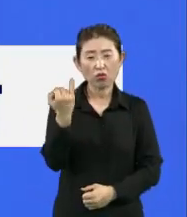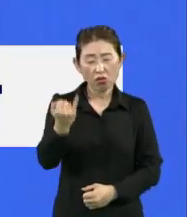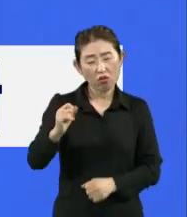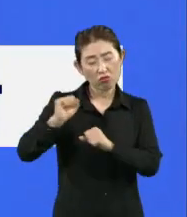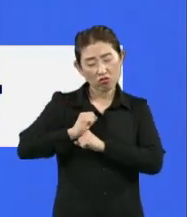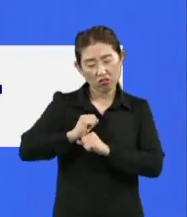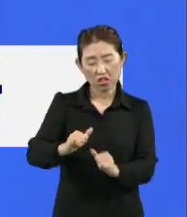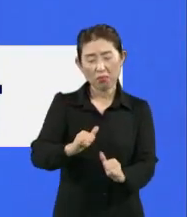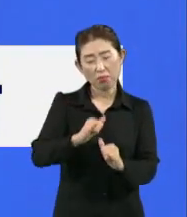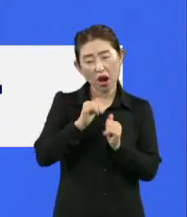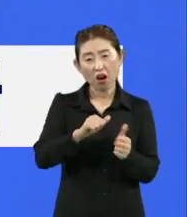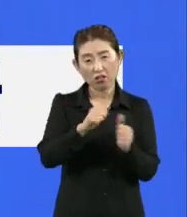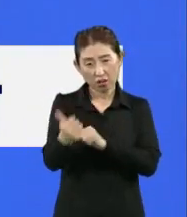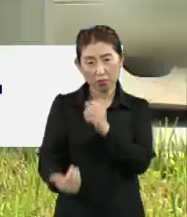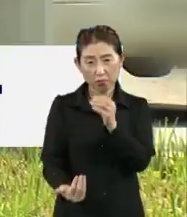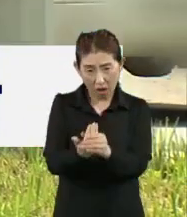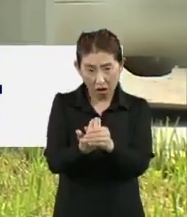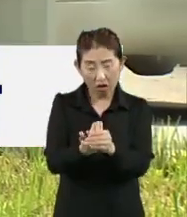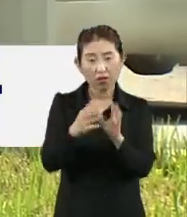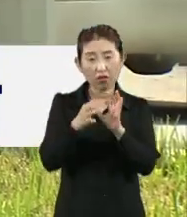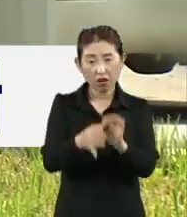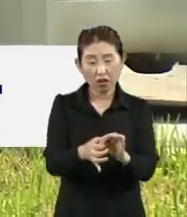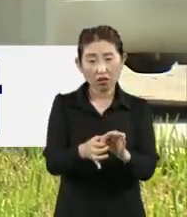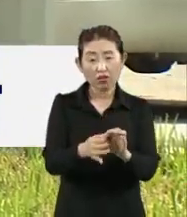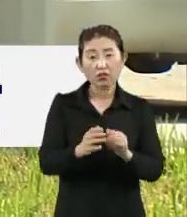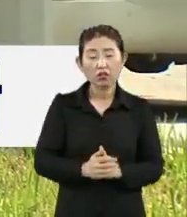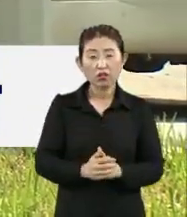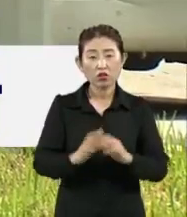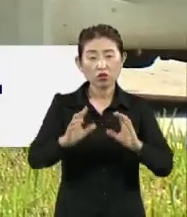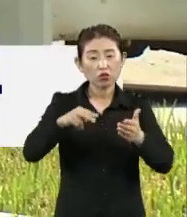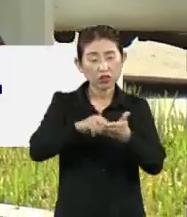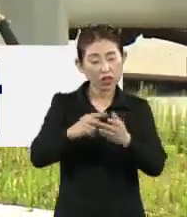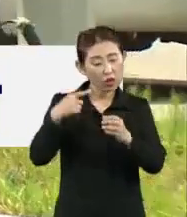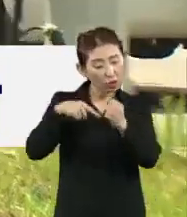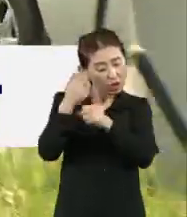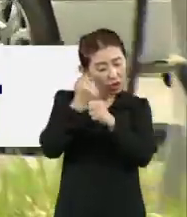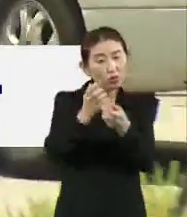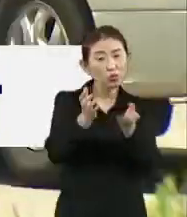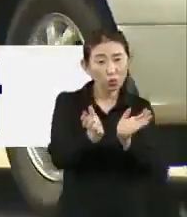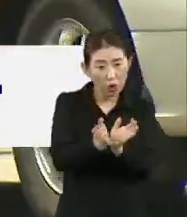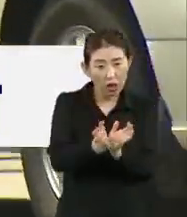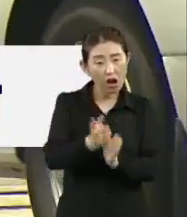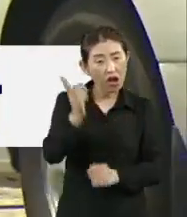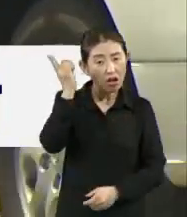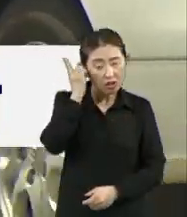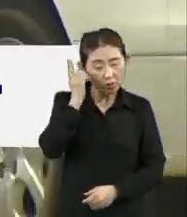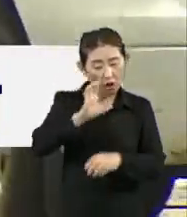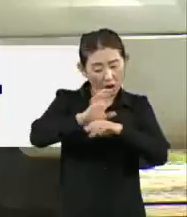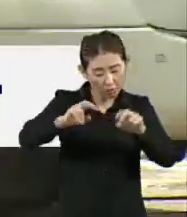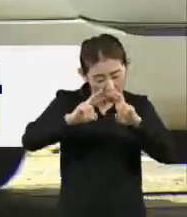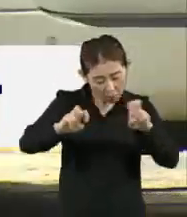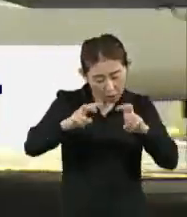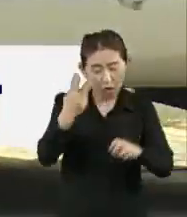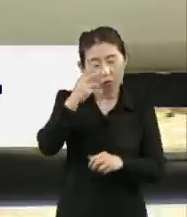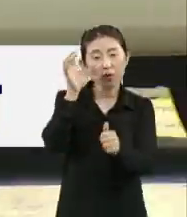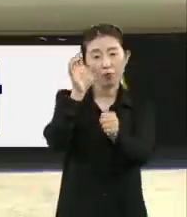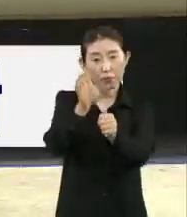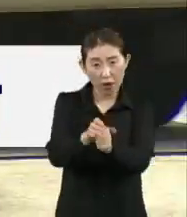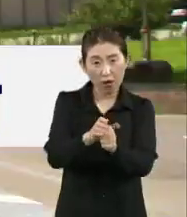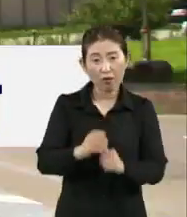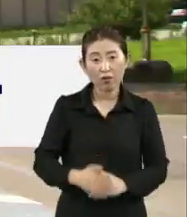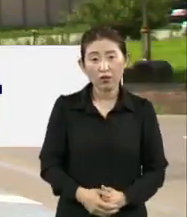부사관 사망 사건이 발생한 것과 관련해 민간기관인 국립과학수사연구원이 휴대폰과 컴퓨터 포렌식 조사를 맡기로